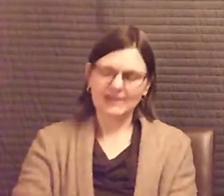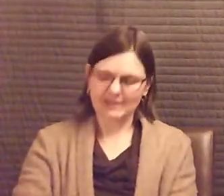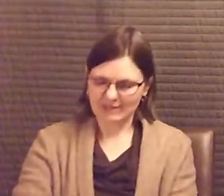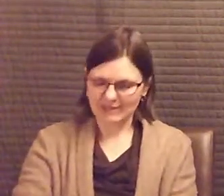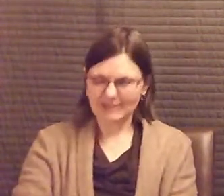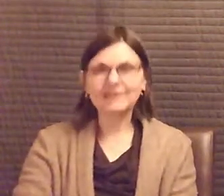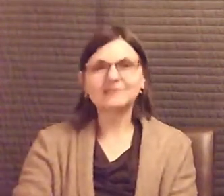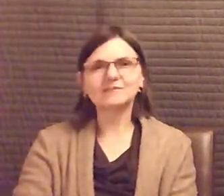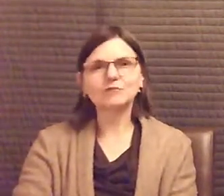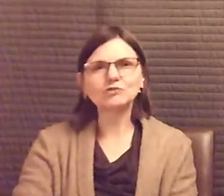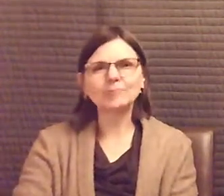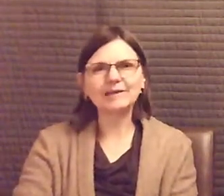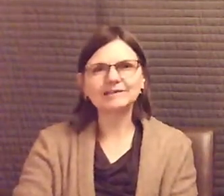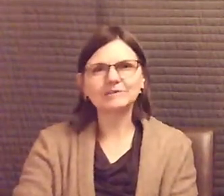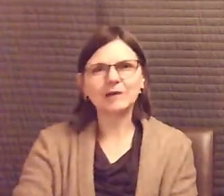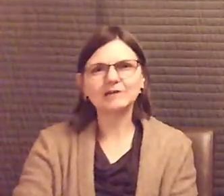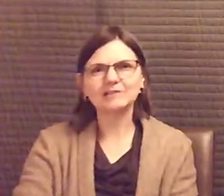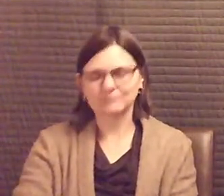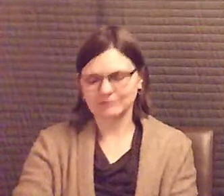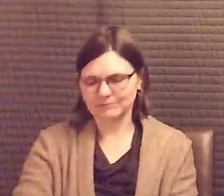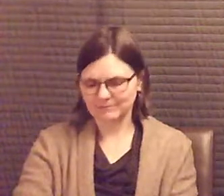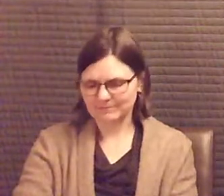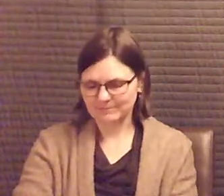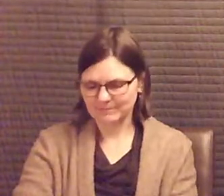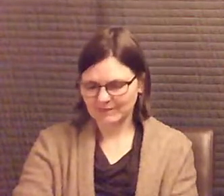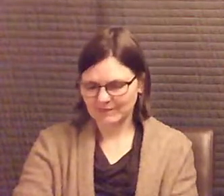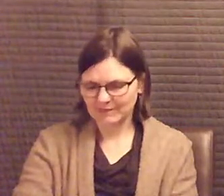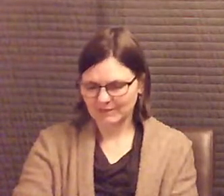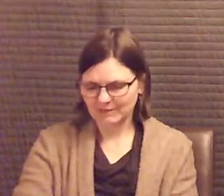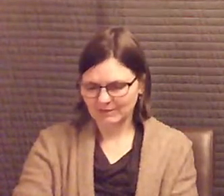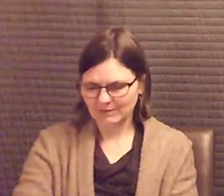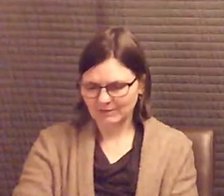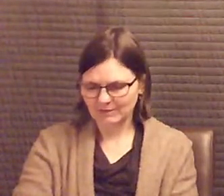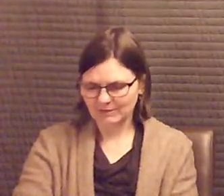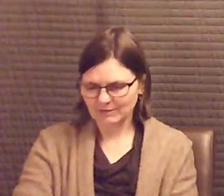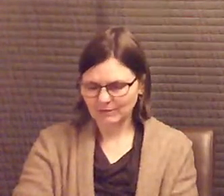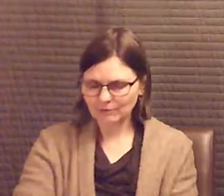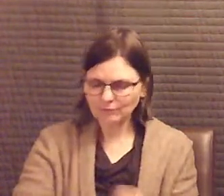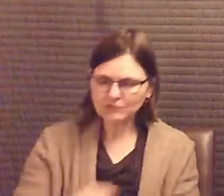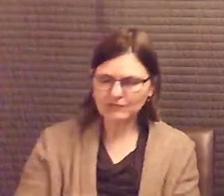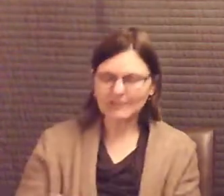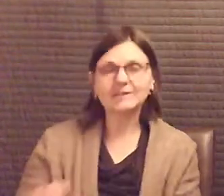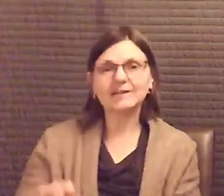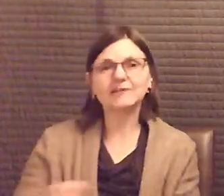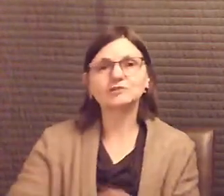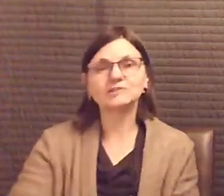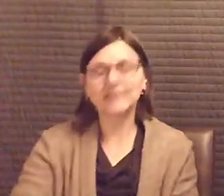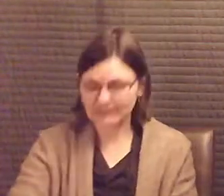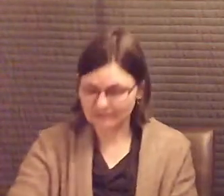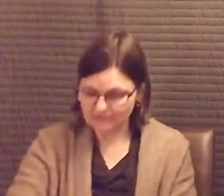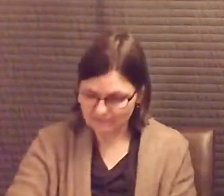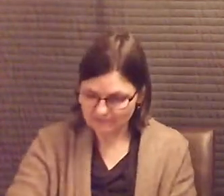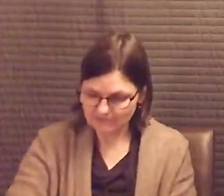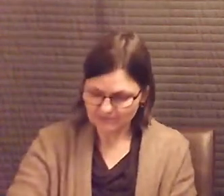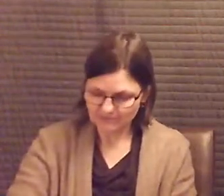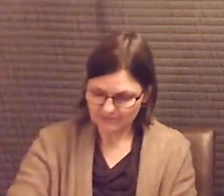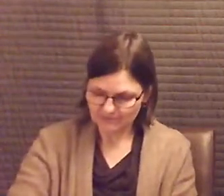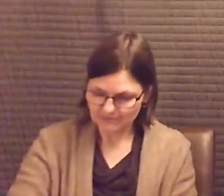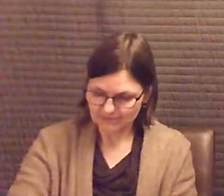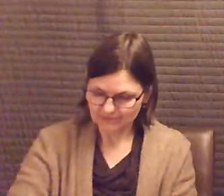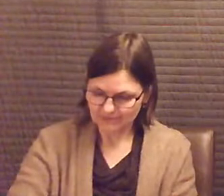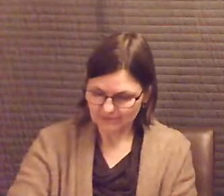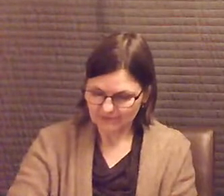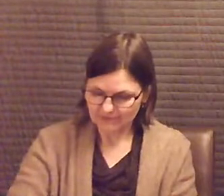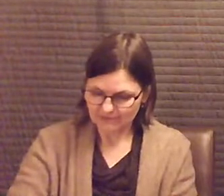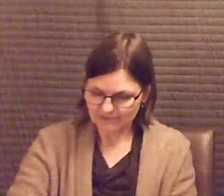mogelijk en al een zijn wonden mij licht gebracht heeft en nu manager jullie weg zullen je voorstellen hier niks is 9 voetbal is